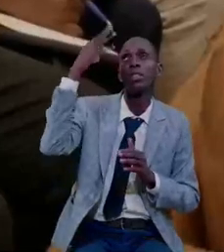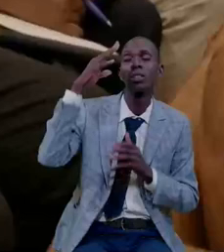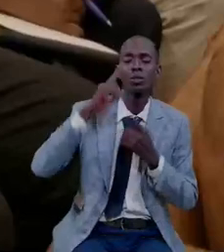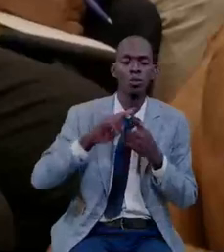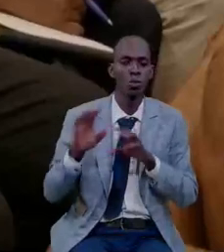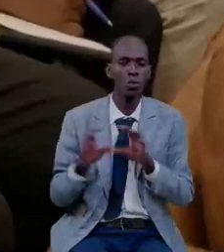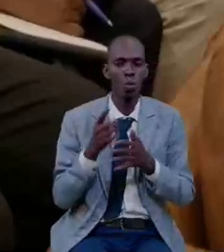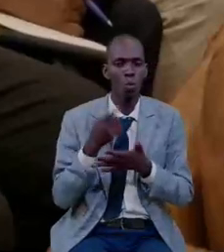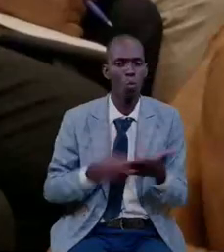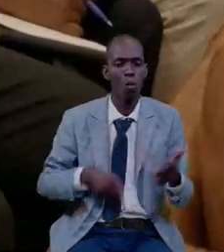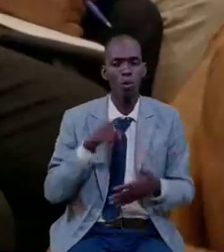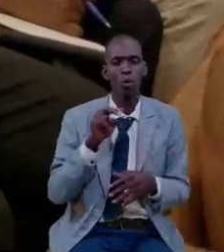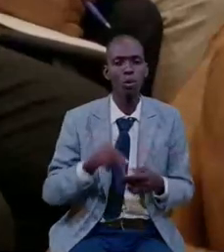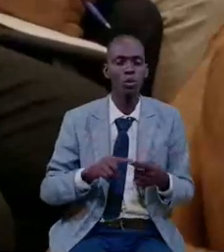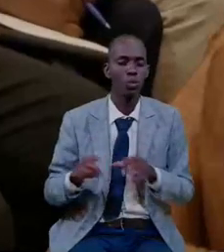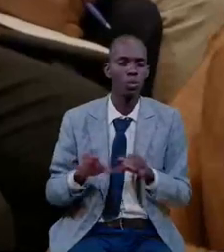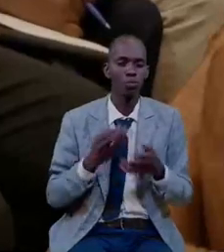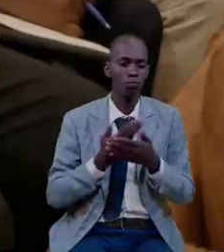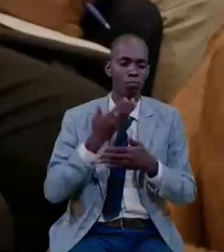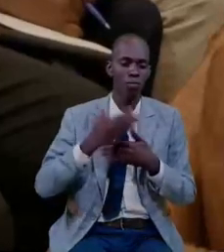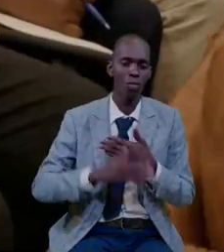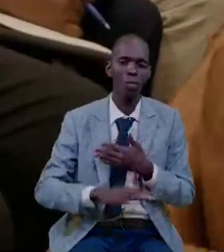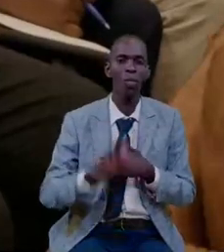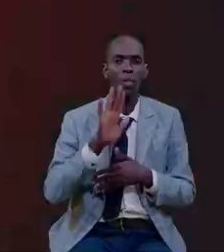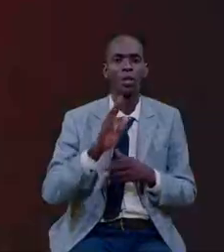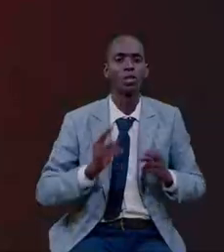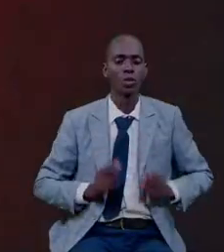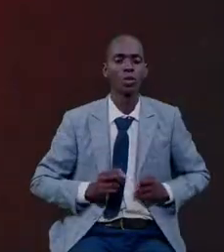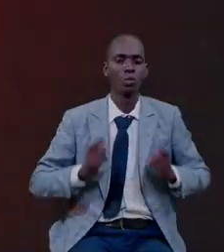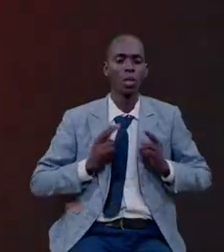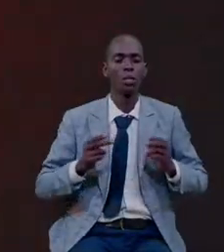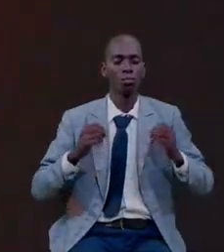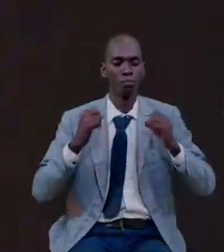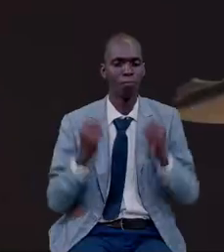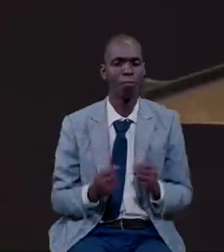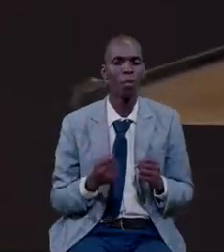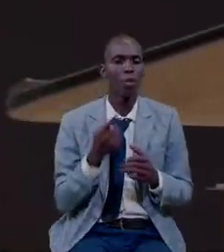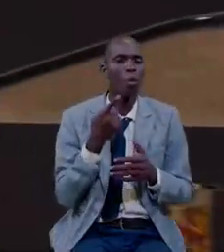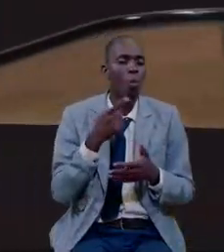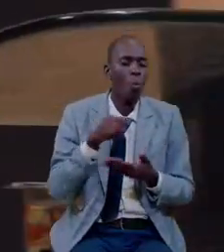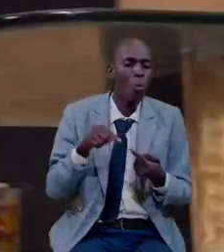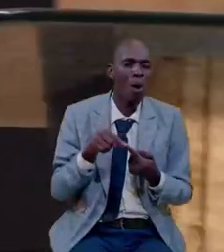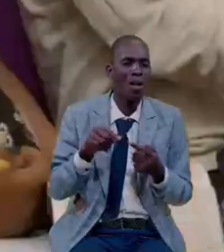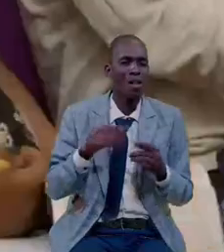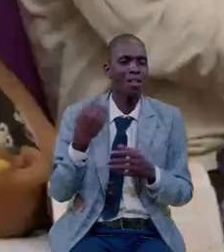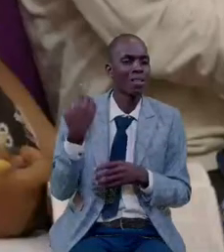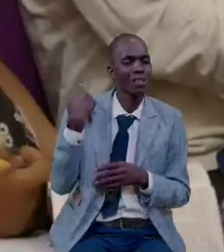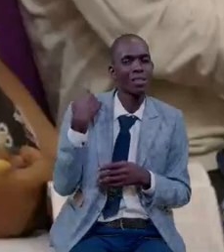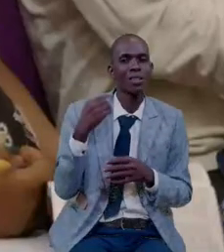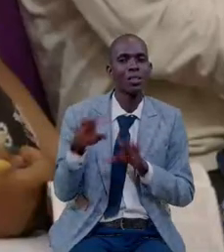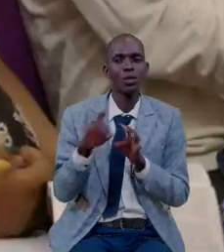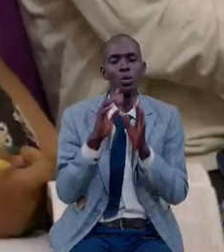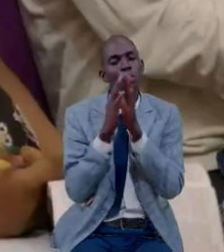ce que vous devez faire au-delà de votre force humaine, quand à la dernière fois que vous avez prié que Dieu